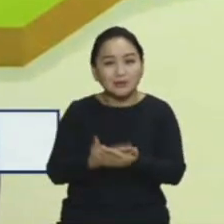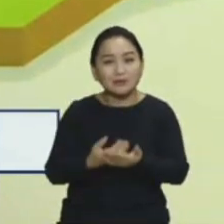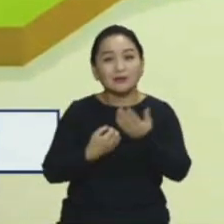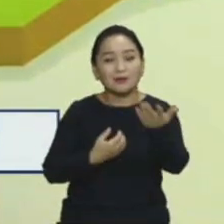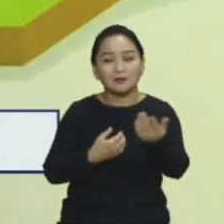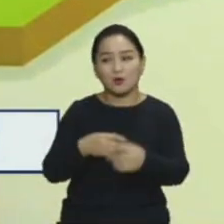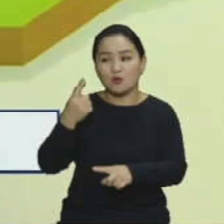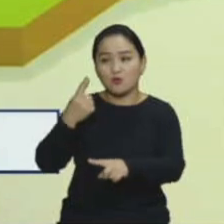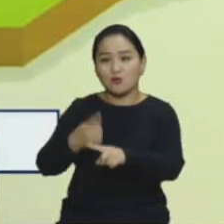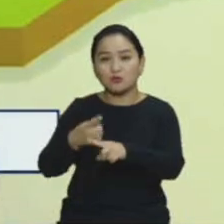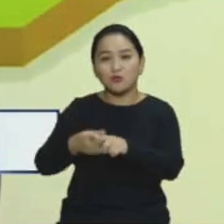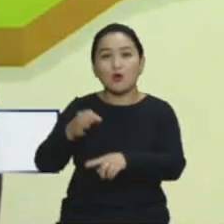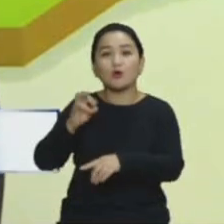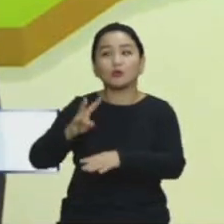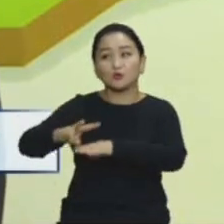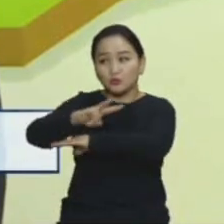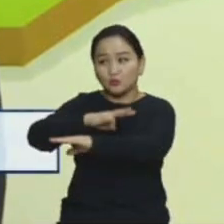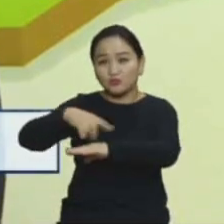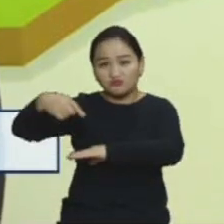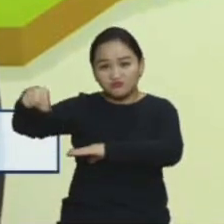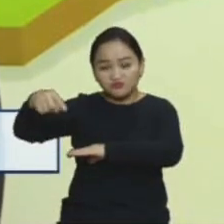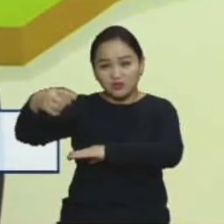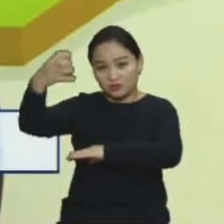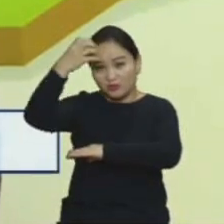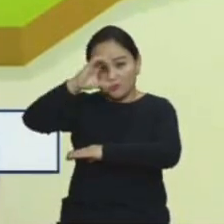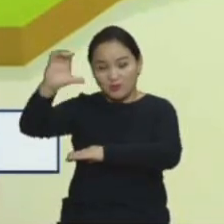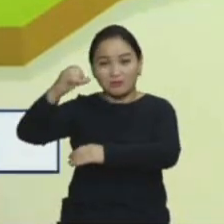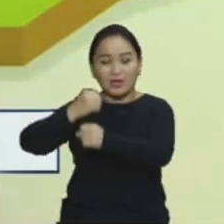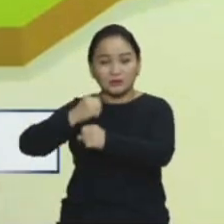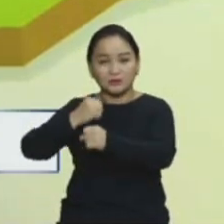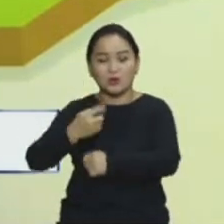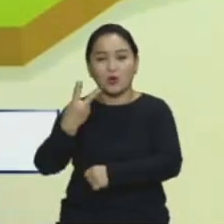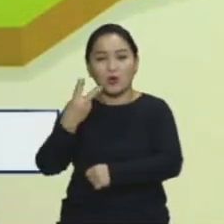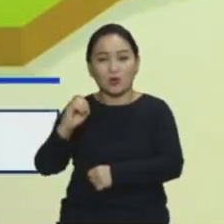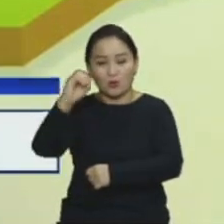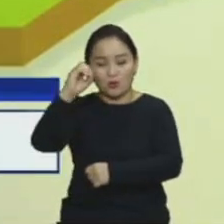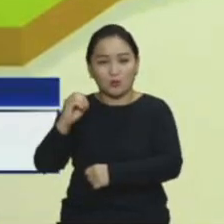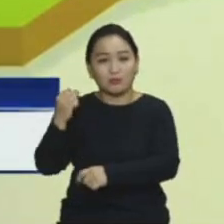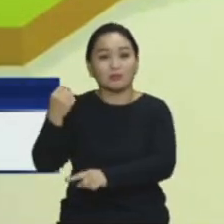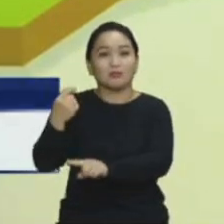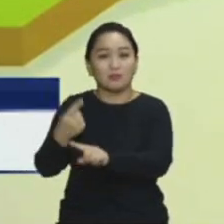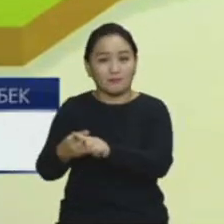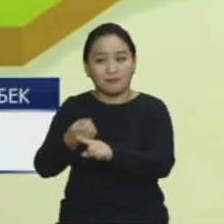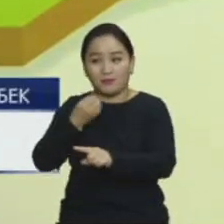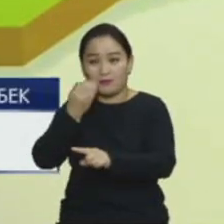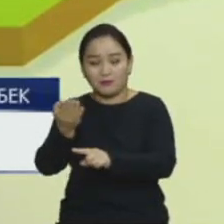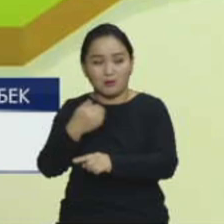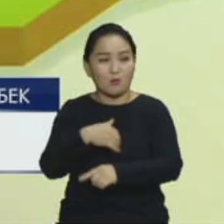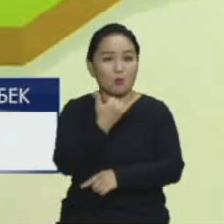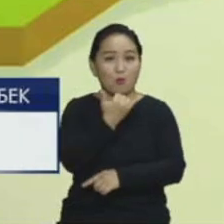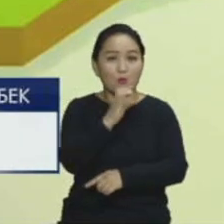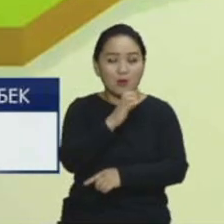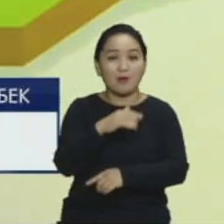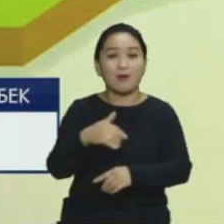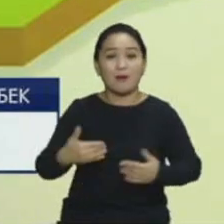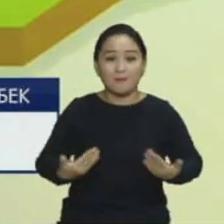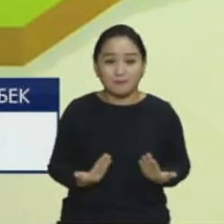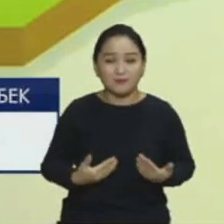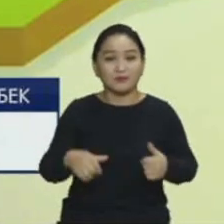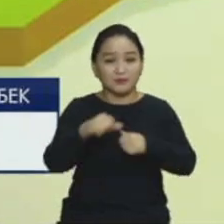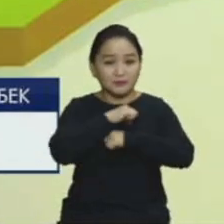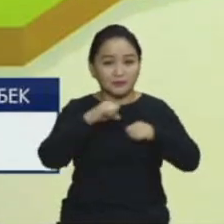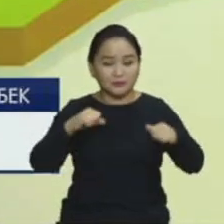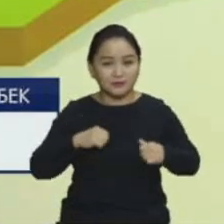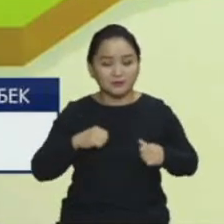хүмүүсийн цалин нэг 20% нэмнэ гэж юм ярьж байгаа. Улаанбаатар хотод амьдарч байгаа хүмүүс нь одоо үнийн өсөлтөд өртөхгүй байгаа юм